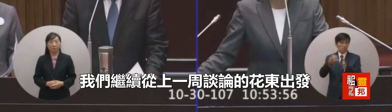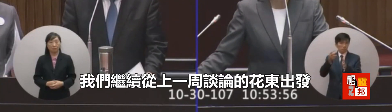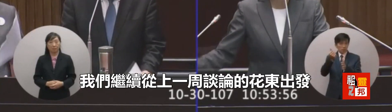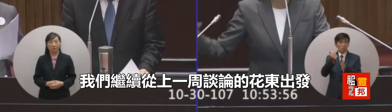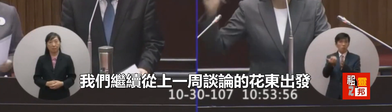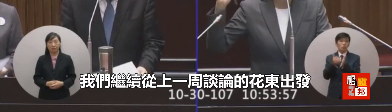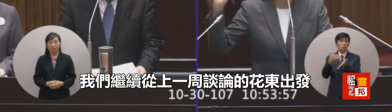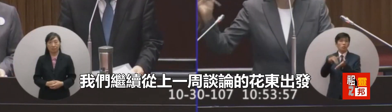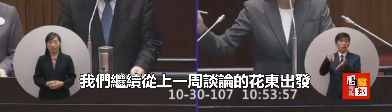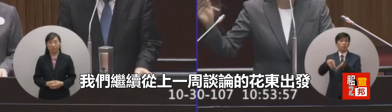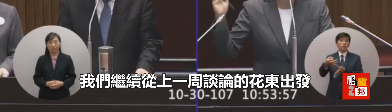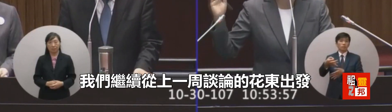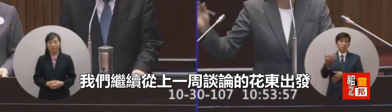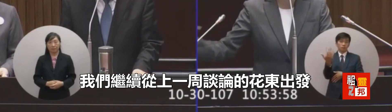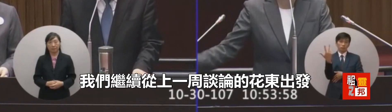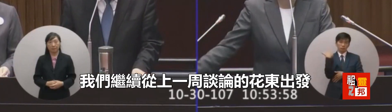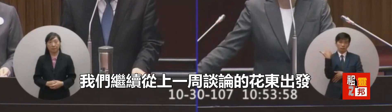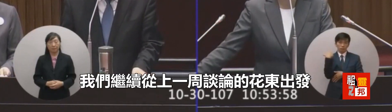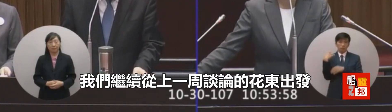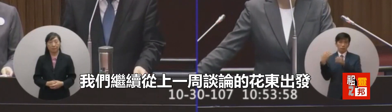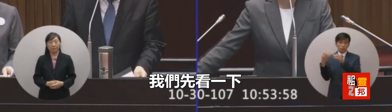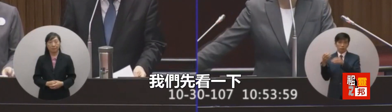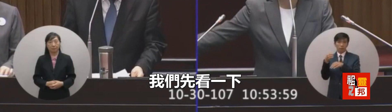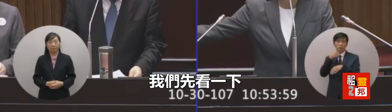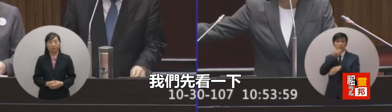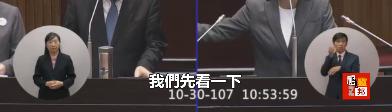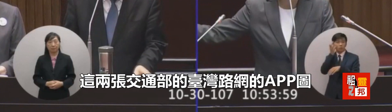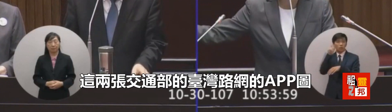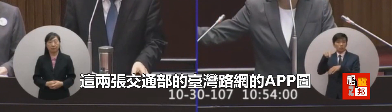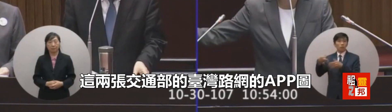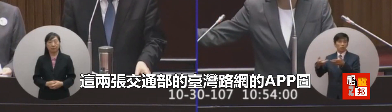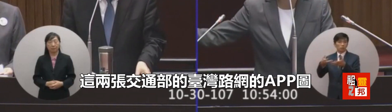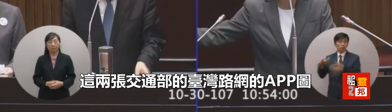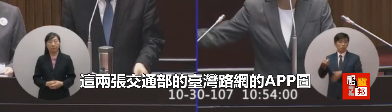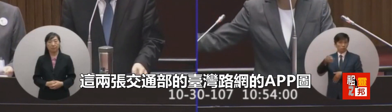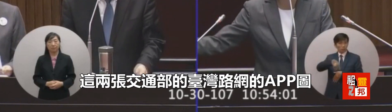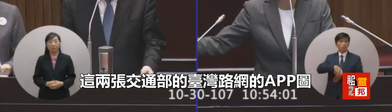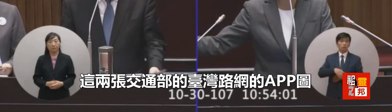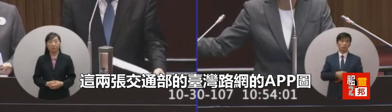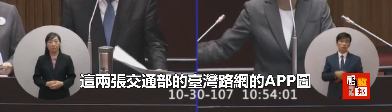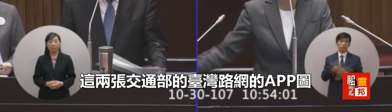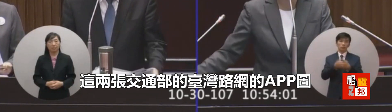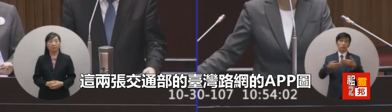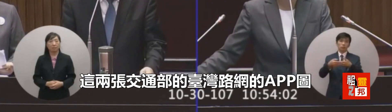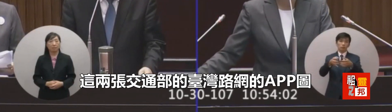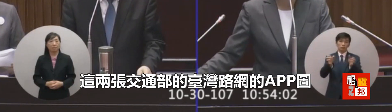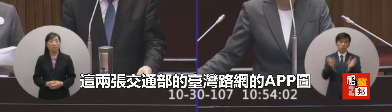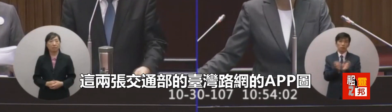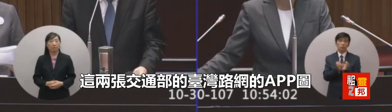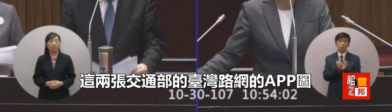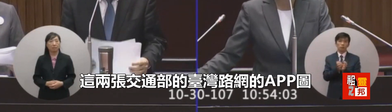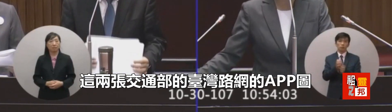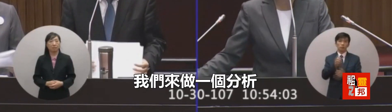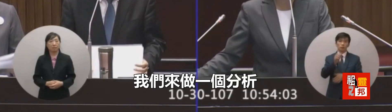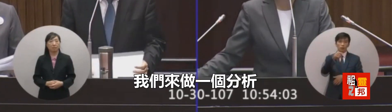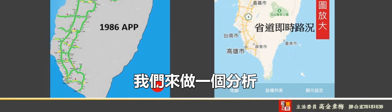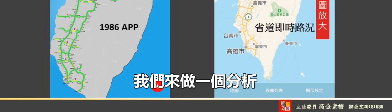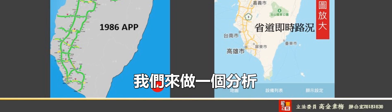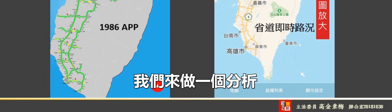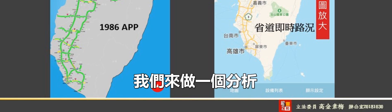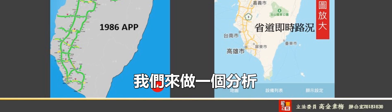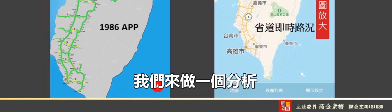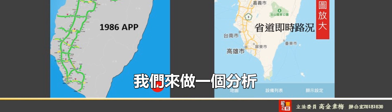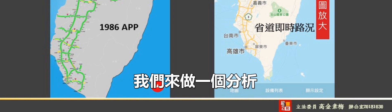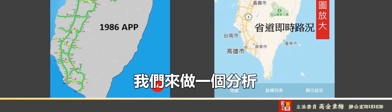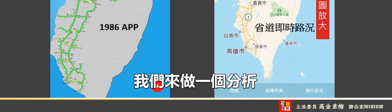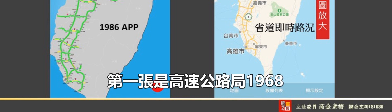我们继续从上一周谈论的花东出发，我们先看一下这两张交通部的台湾路网的 APP 图，我们